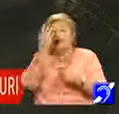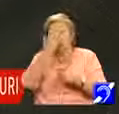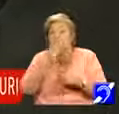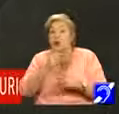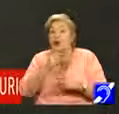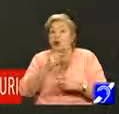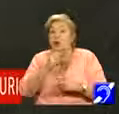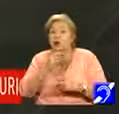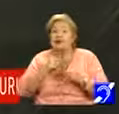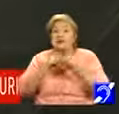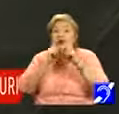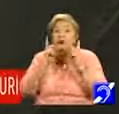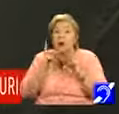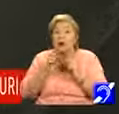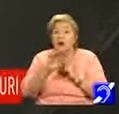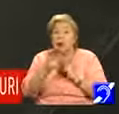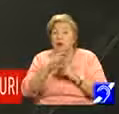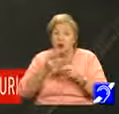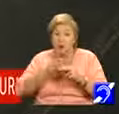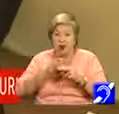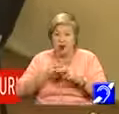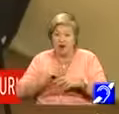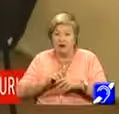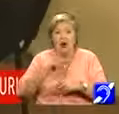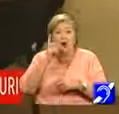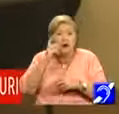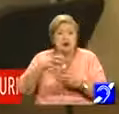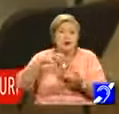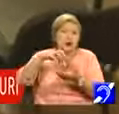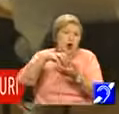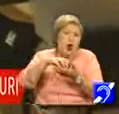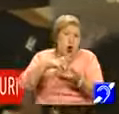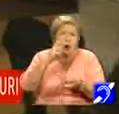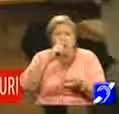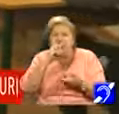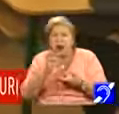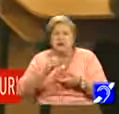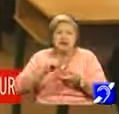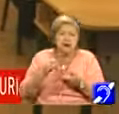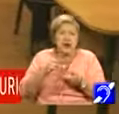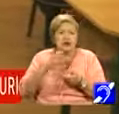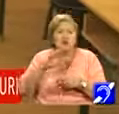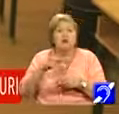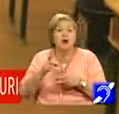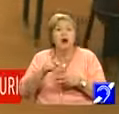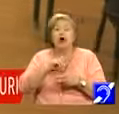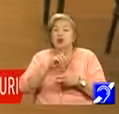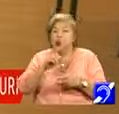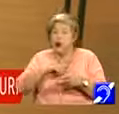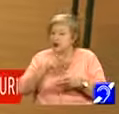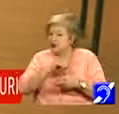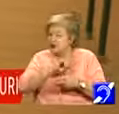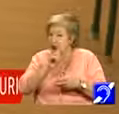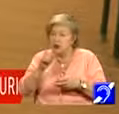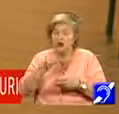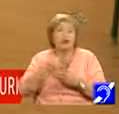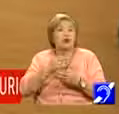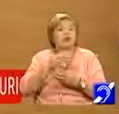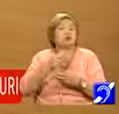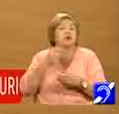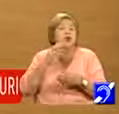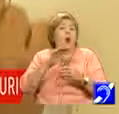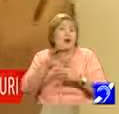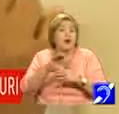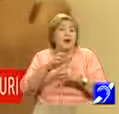sunt identificate cazuri. Dacă într-o comunitate, într-o localitate, nu există niciun caz diagnosticat într-o unitate de